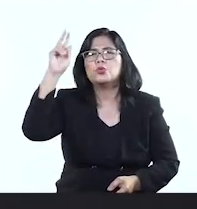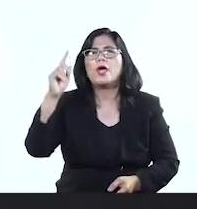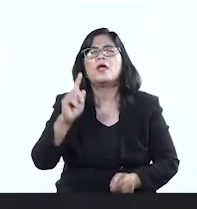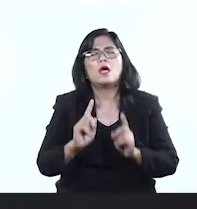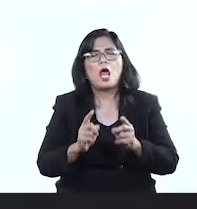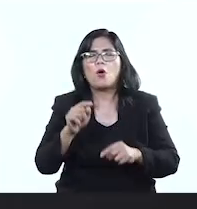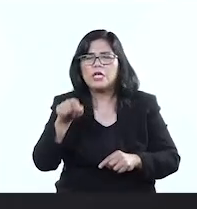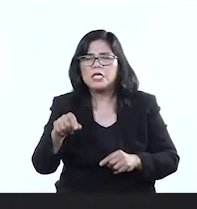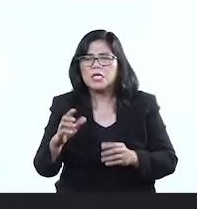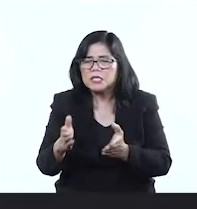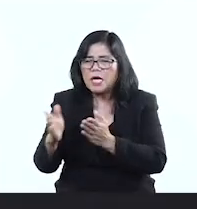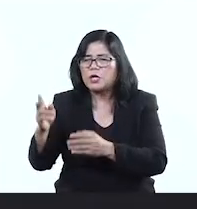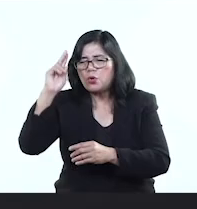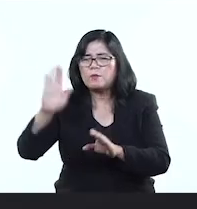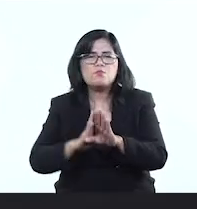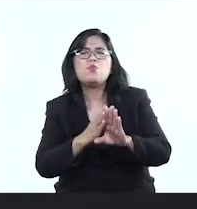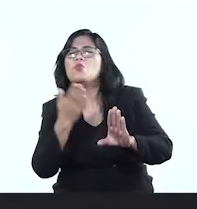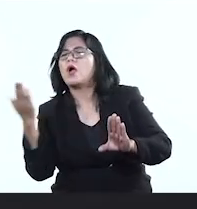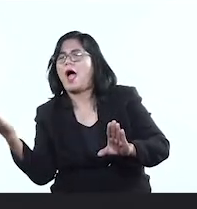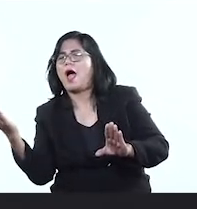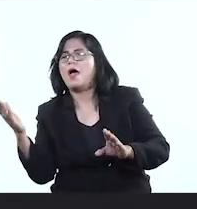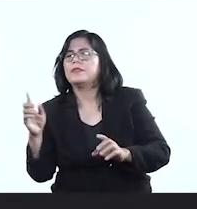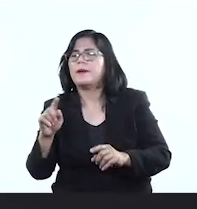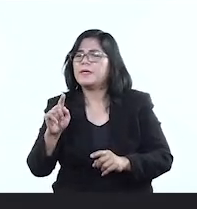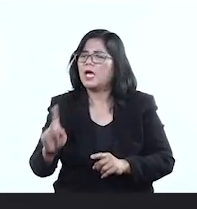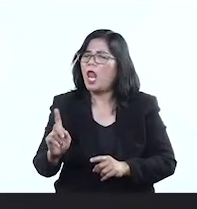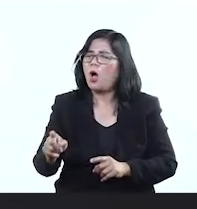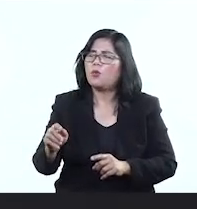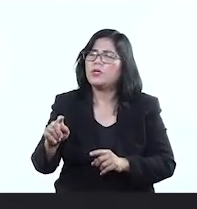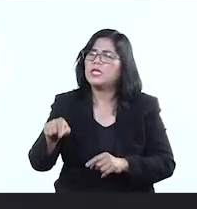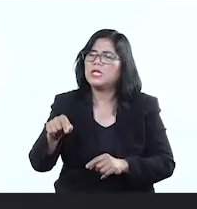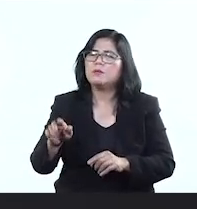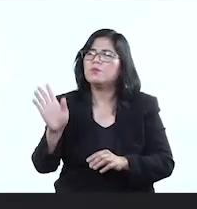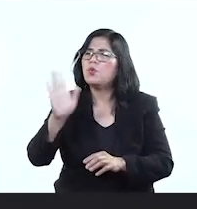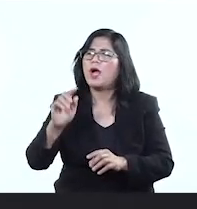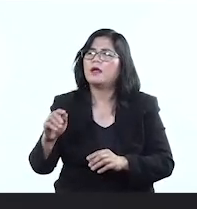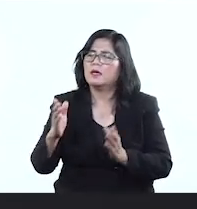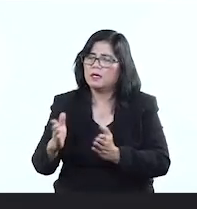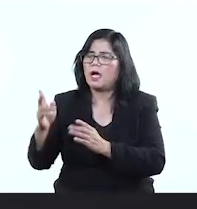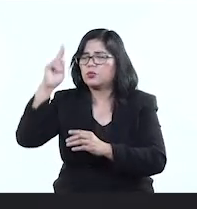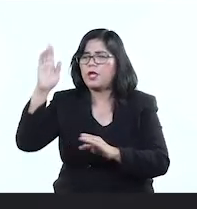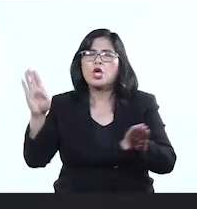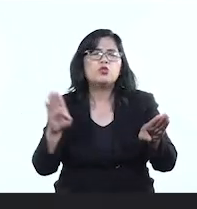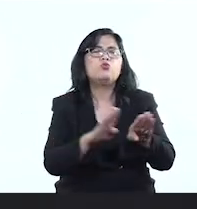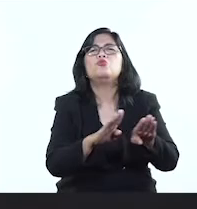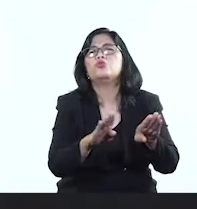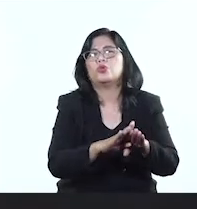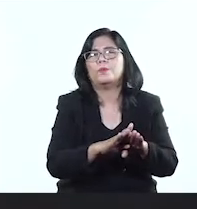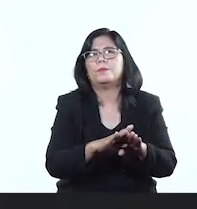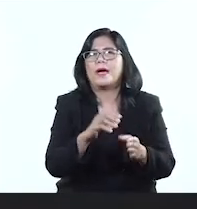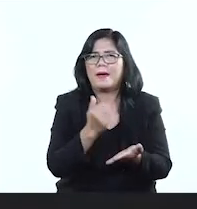kalau ini bukan jalan yang Tuhan kehendaki tutup pintu ini serapat-rapatnya Hai itu yang bernama